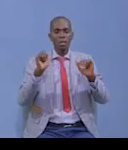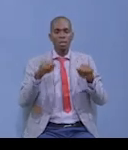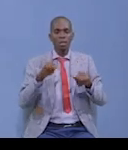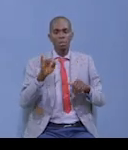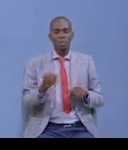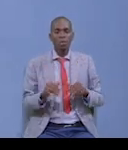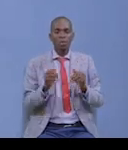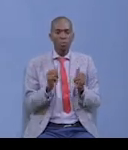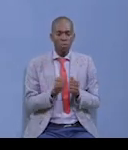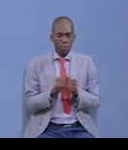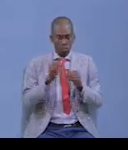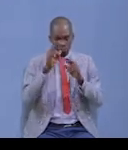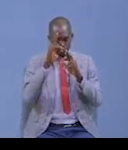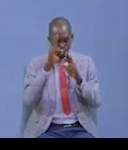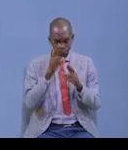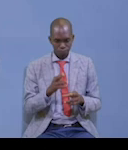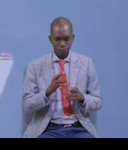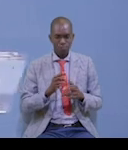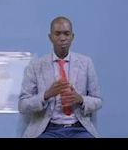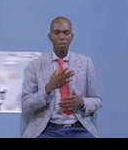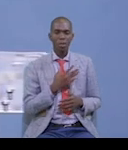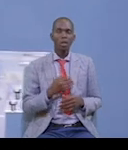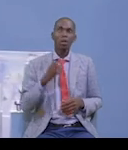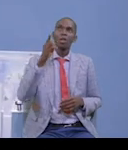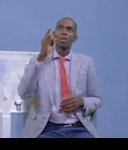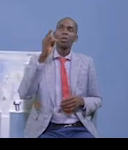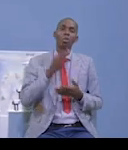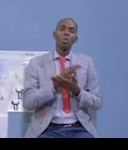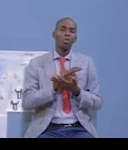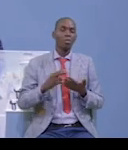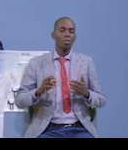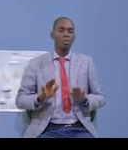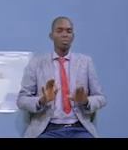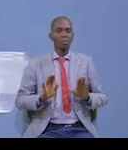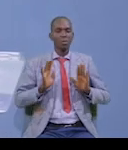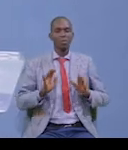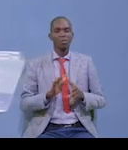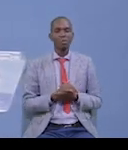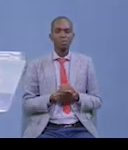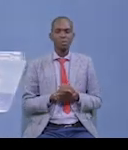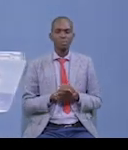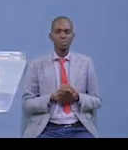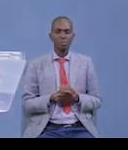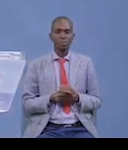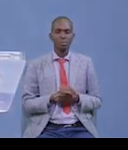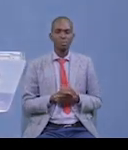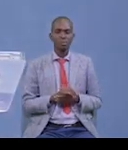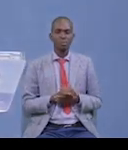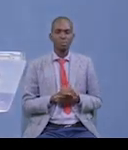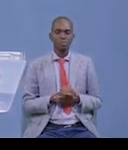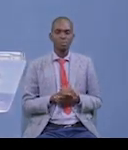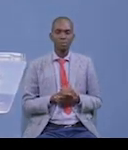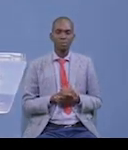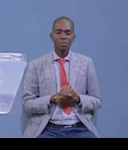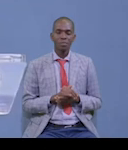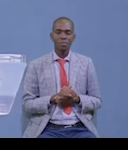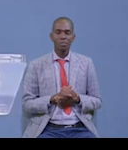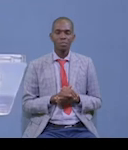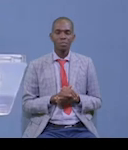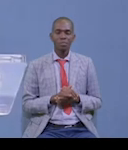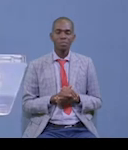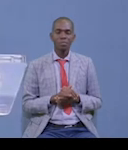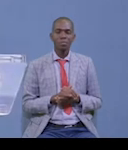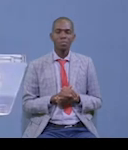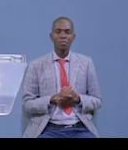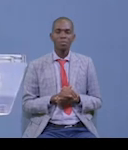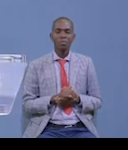and godly fear. వినయ భయభక్తులతో దేవుని యందు భయము కలిగి ప్రీతికరమైన సేవ లేక సానుకూల దృక్పథమైన సేవ చేయుదము. Let's